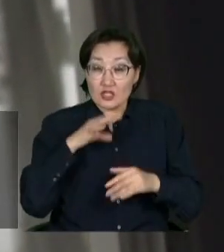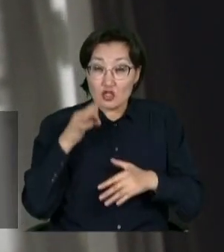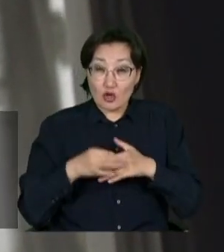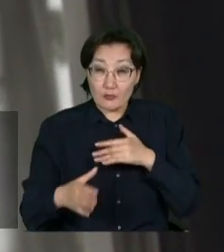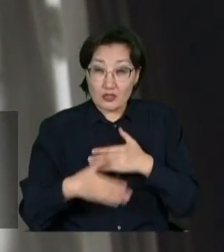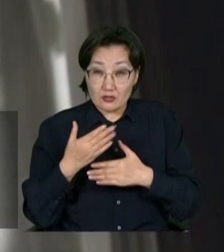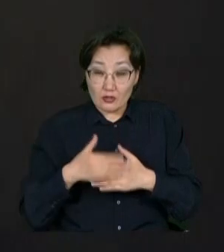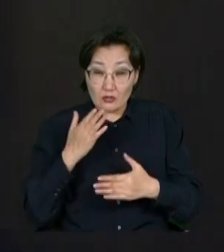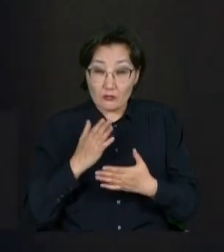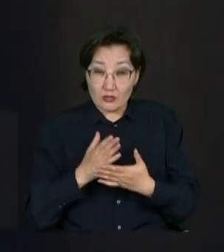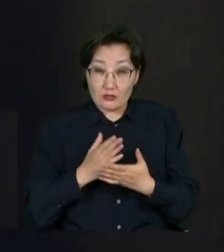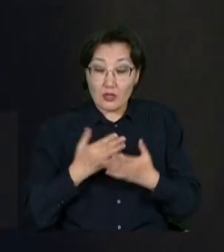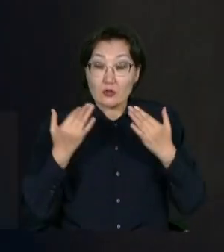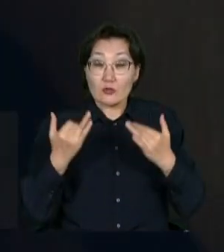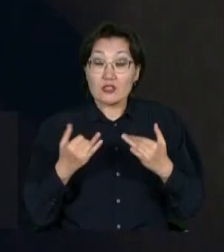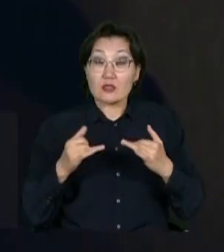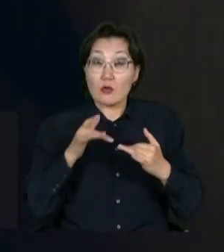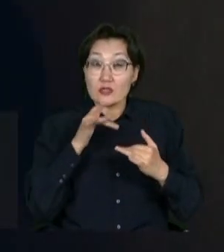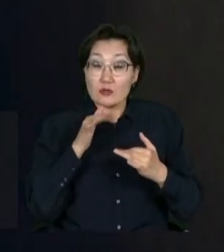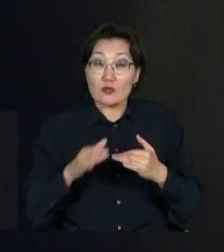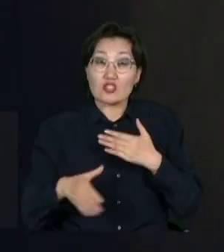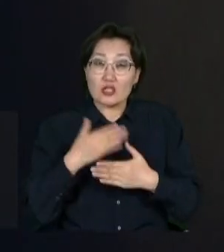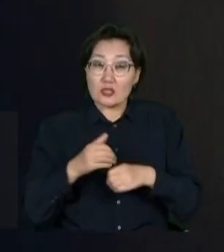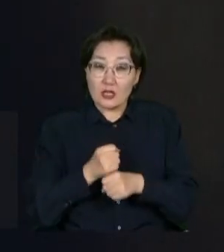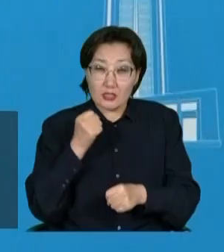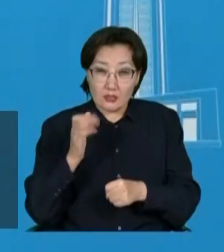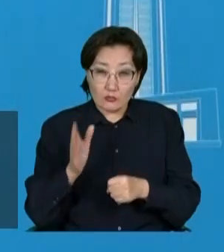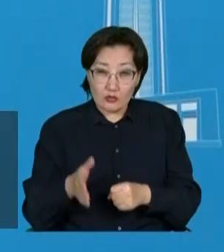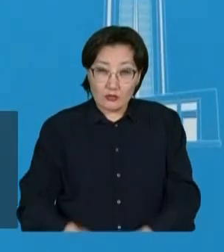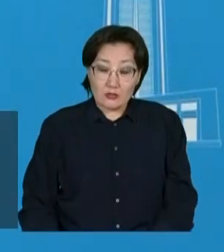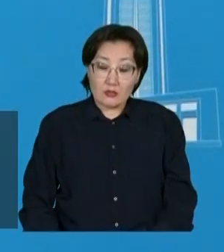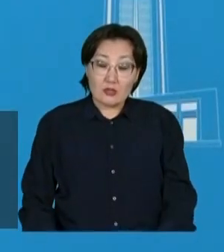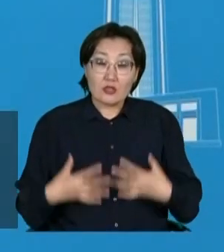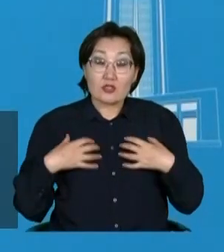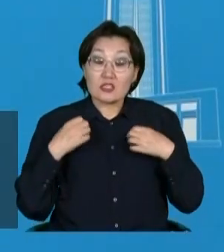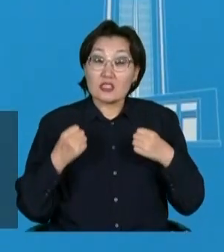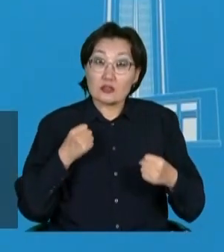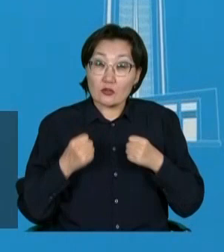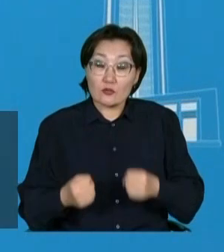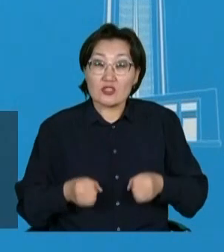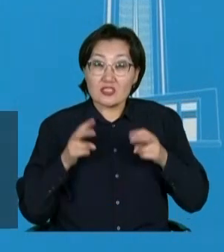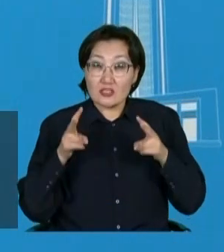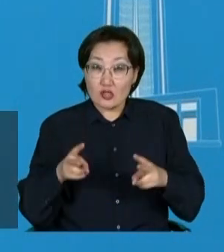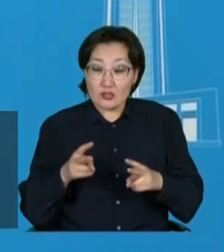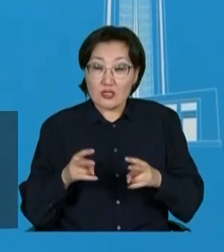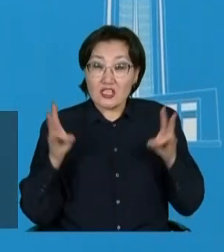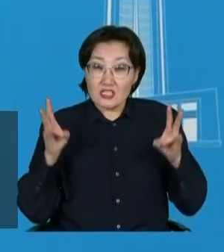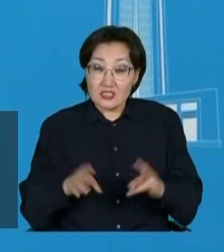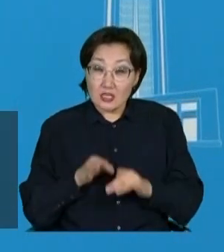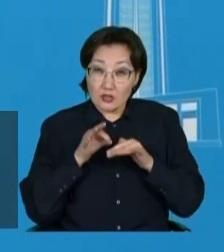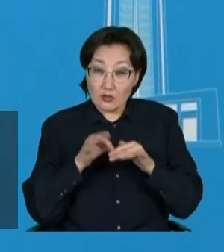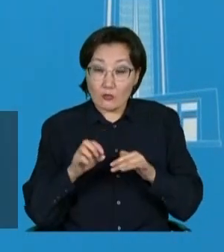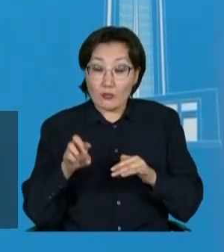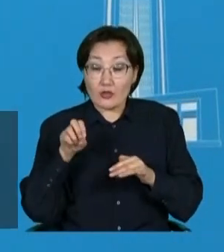жауапкершілікпен құтылып келген. Ендігі жерде жаза қатаңдатылады. Денсаулыққа қасақана жеңіл зиян келтіру бабы әкімшілік